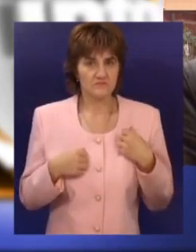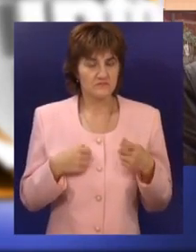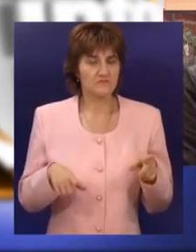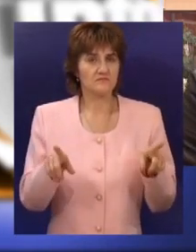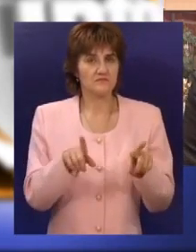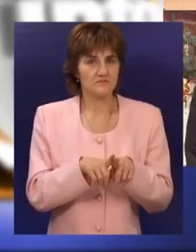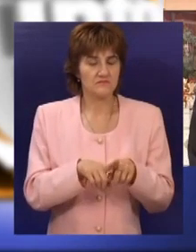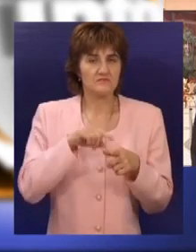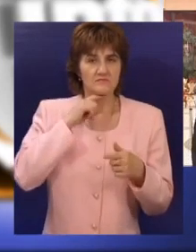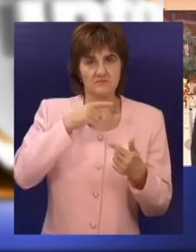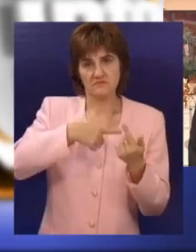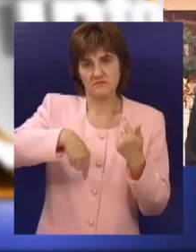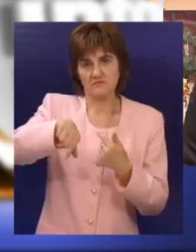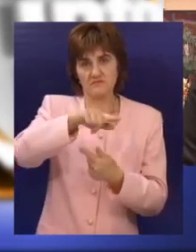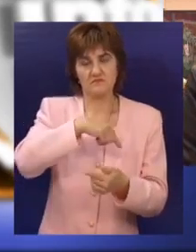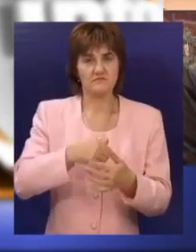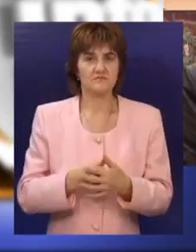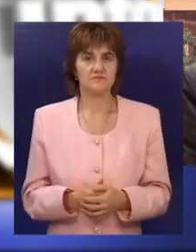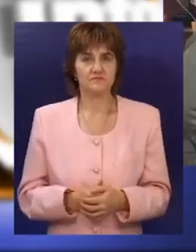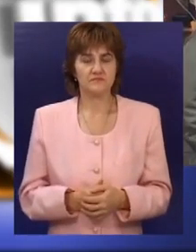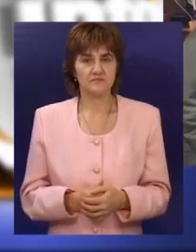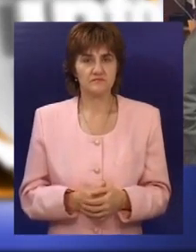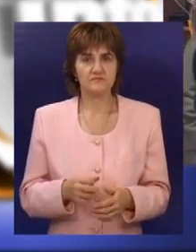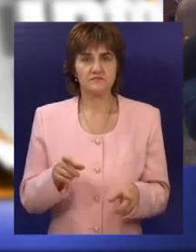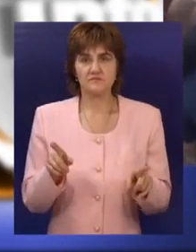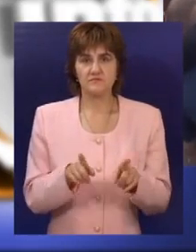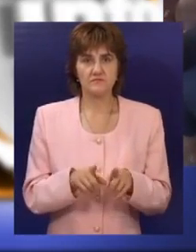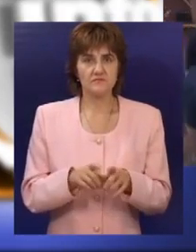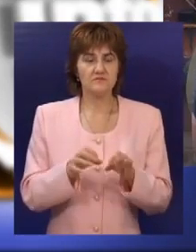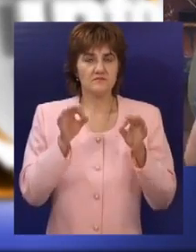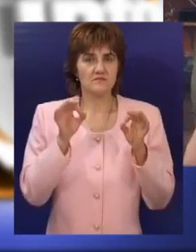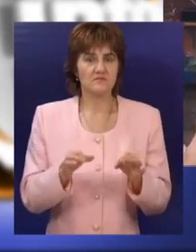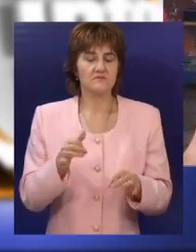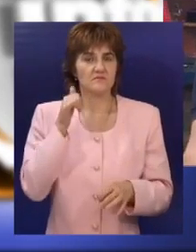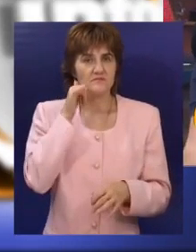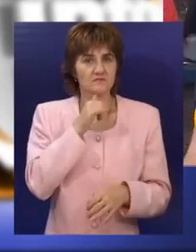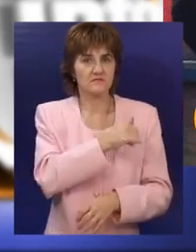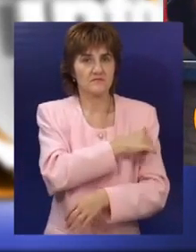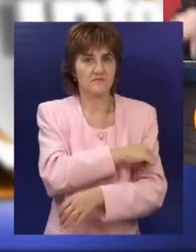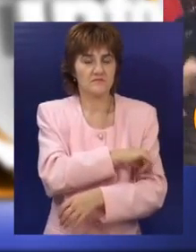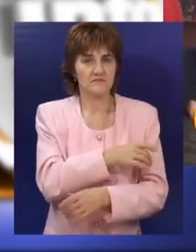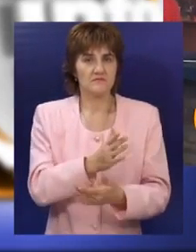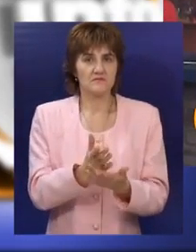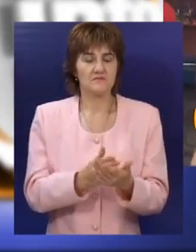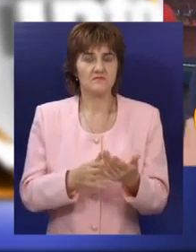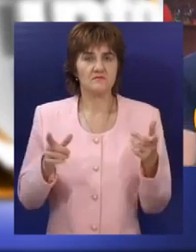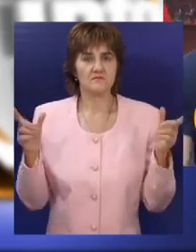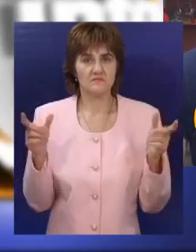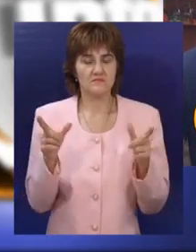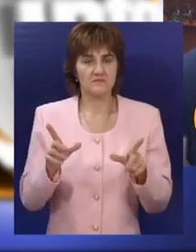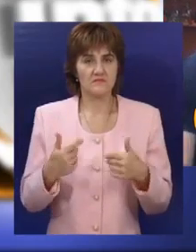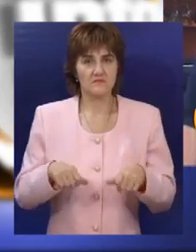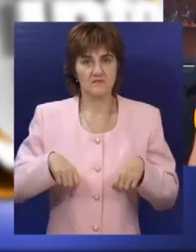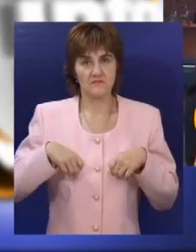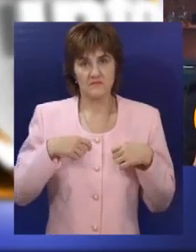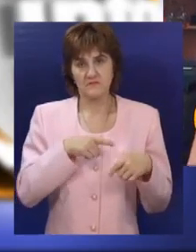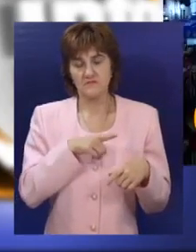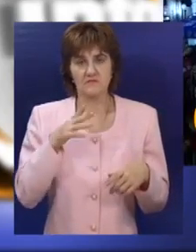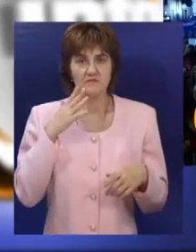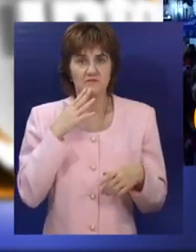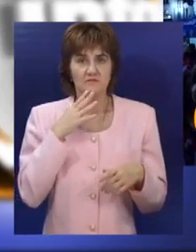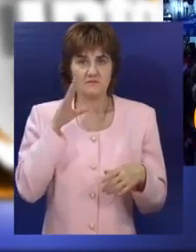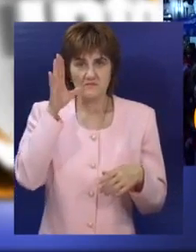naših sugrađana i okolnih mesta. Naravno, kao i svake godine u kafićima u centru grada, provod počinje već u